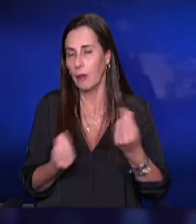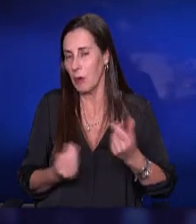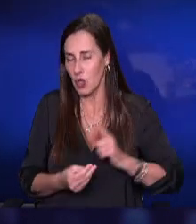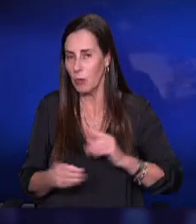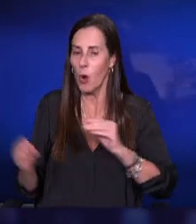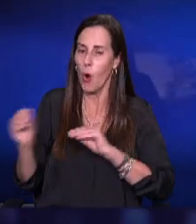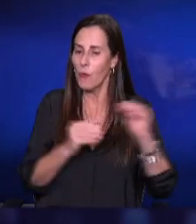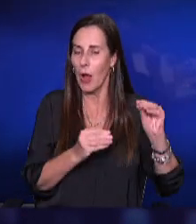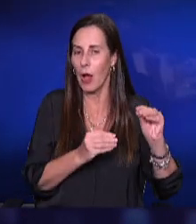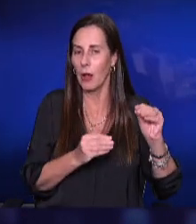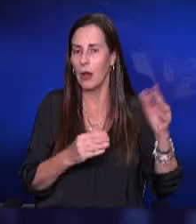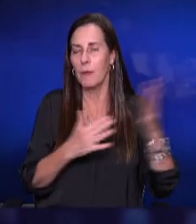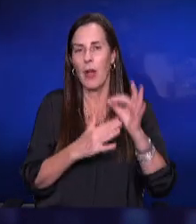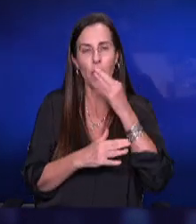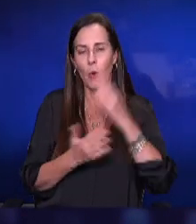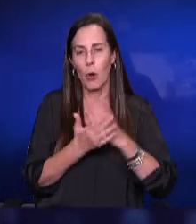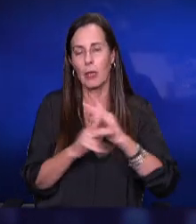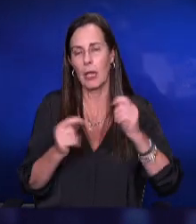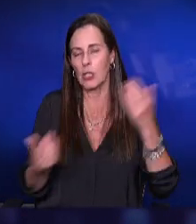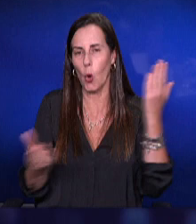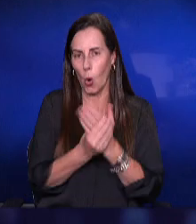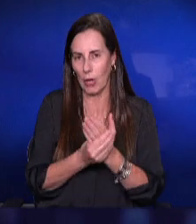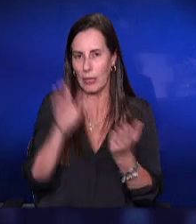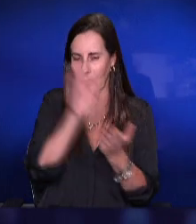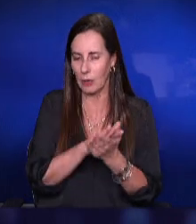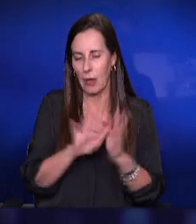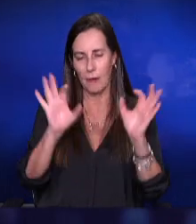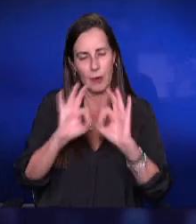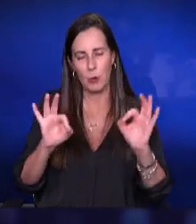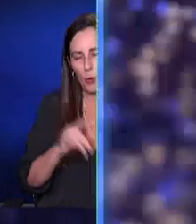עבר דיווח לשירות מבחן לנוער, והוחלט לסגור את התיק בלי כל סנקציה פלילית.